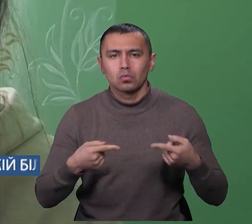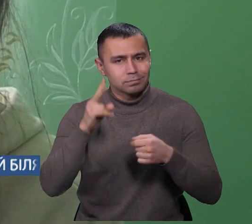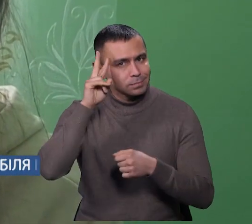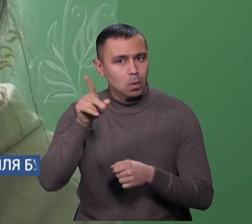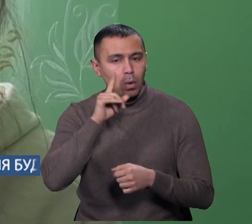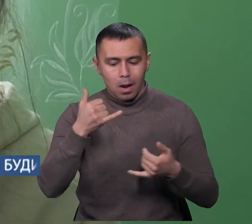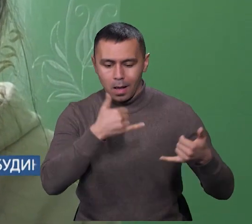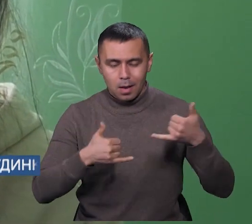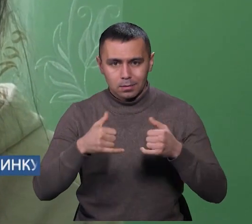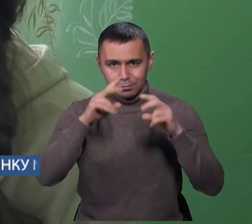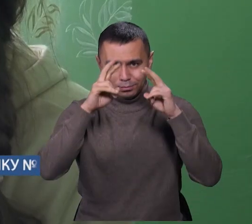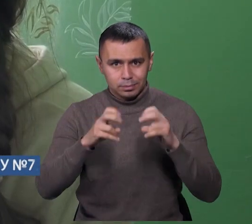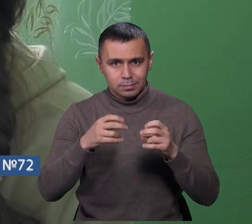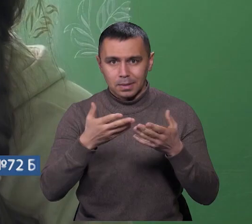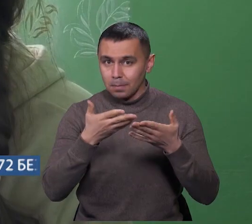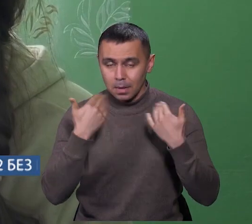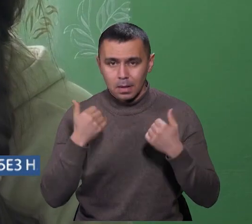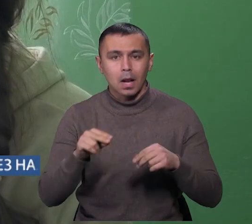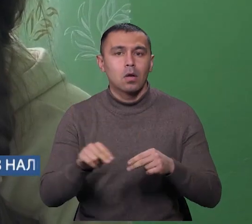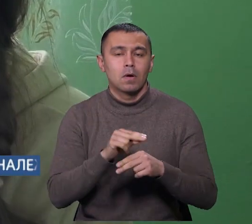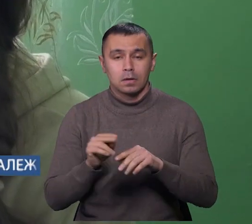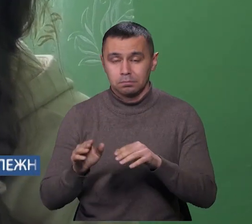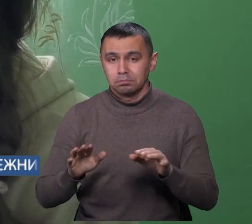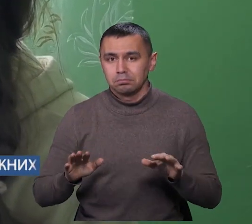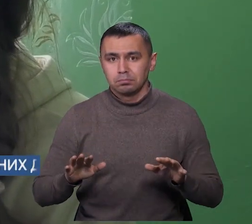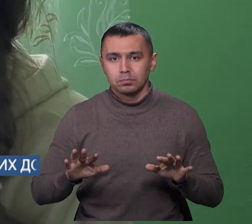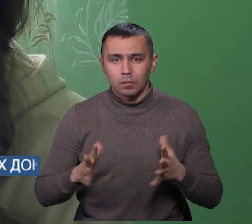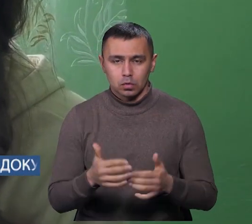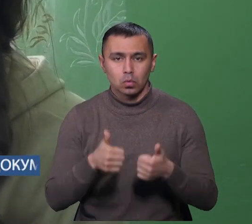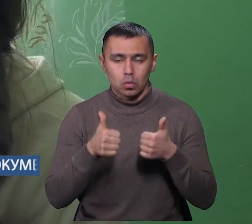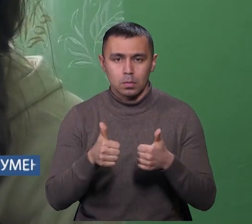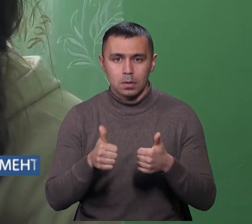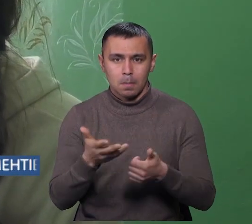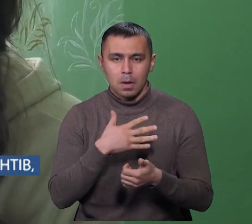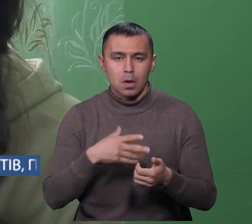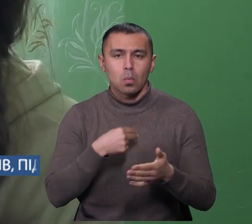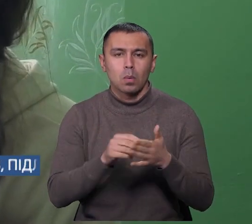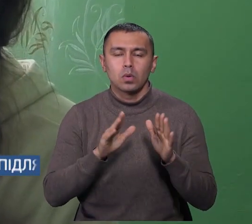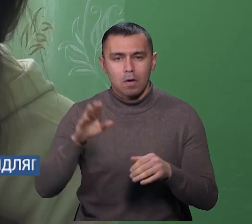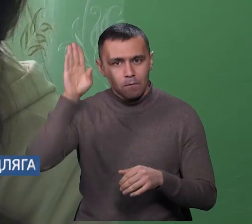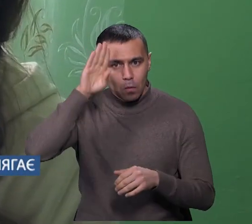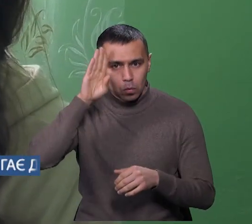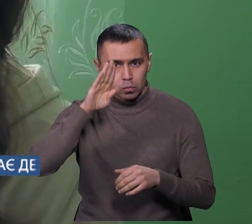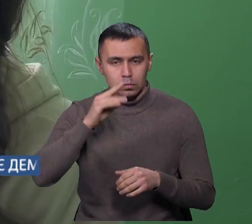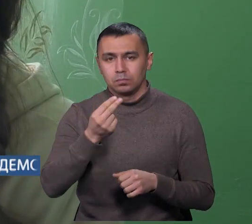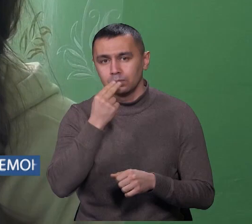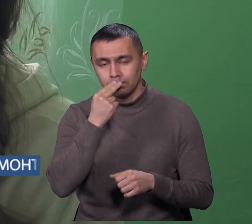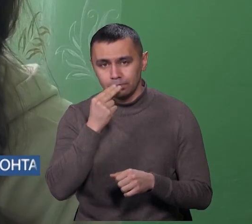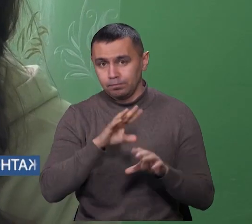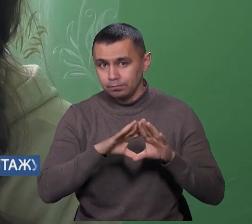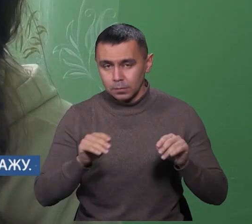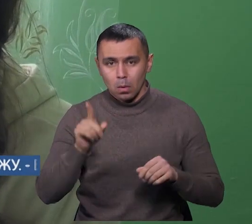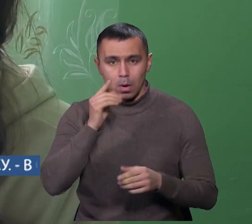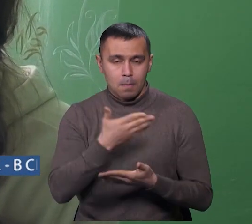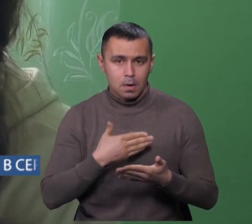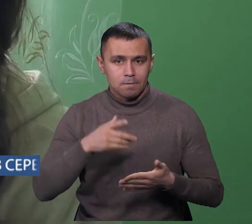поки аналізи ще не прийшли мої. Лікування проходить добре, це за рахунок лікарні, ми купуємо тільки воду, харчування хороше, так що